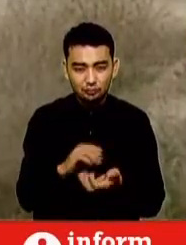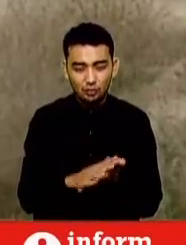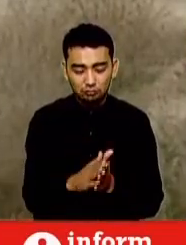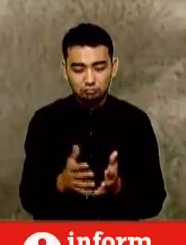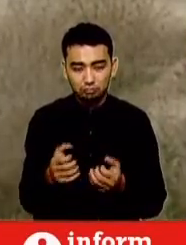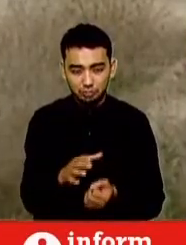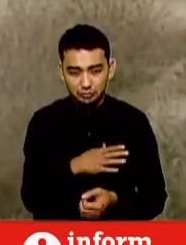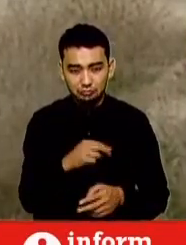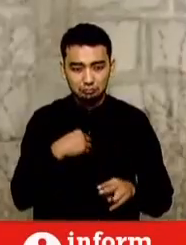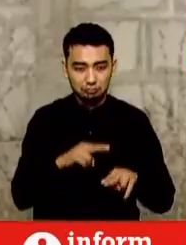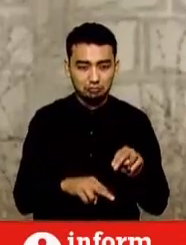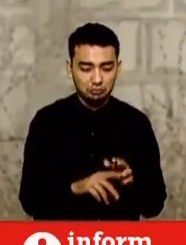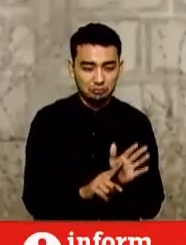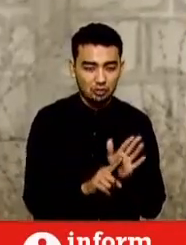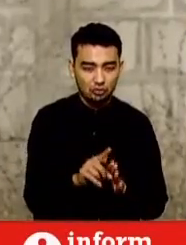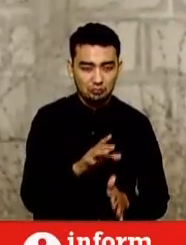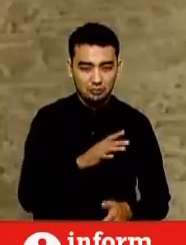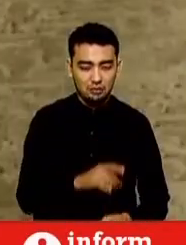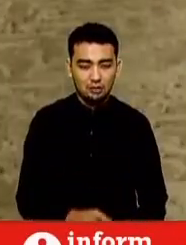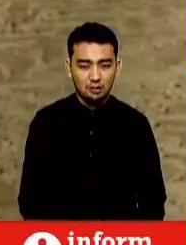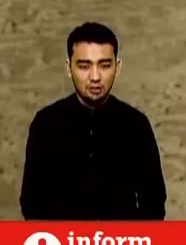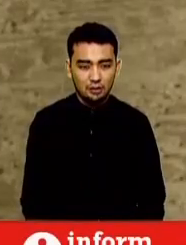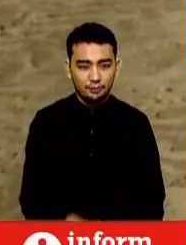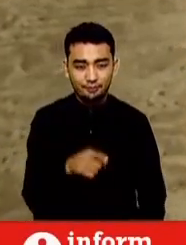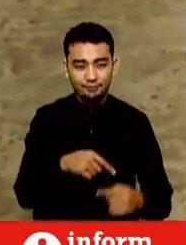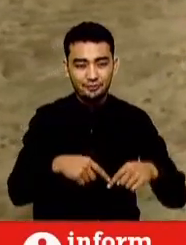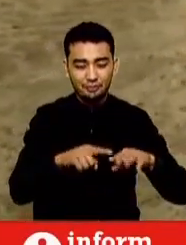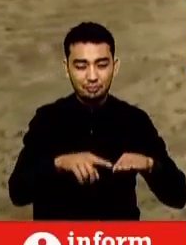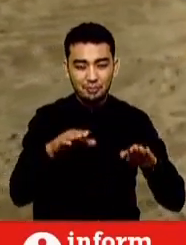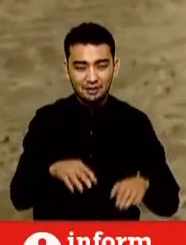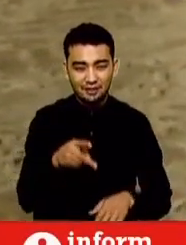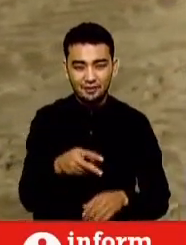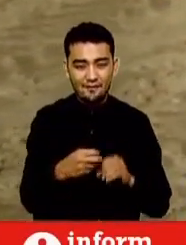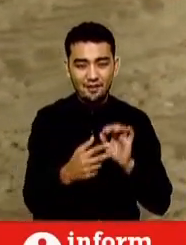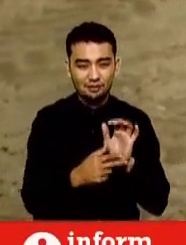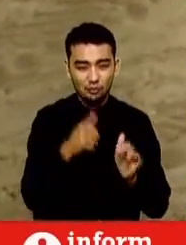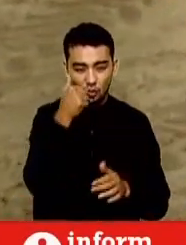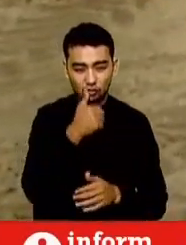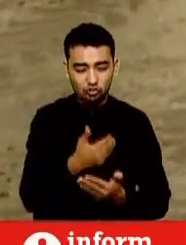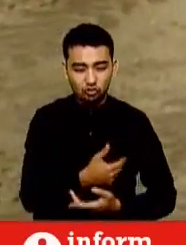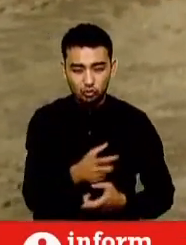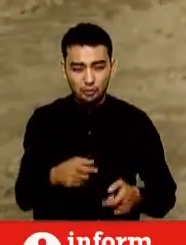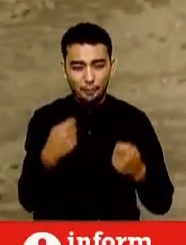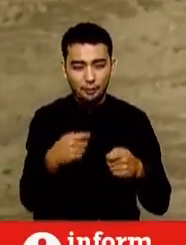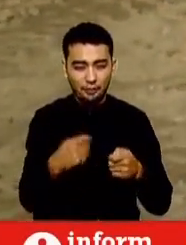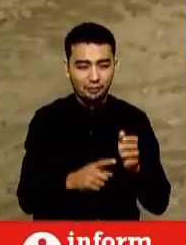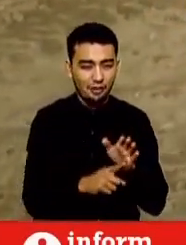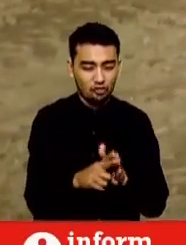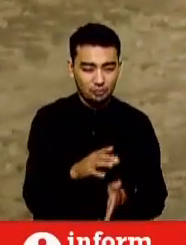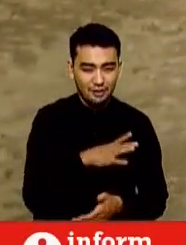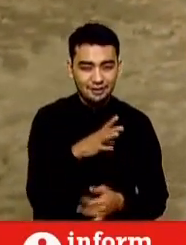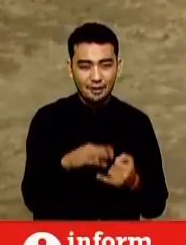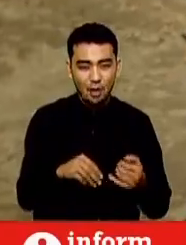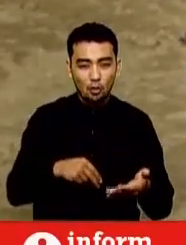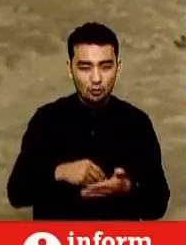Тақырыпты әріптесім Бауыржан Жақсымбет жалғастырады. Бұл аймақта жер телімі 2018 жылдан бері тұрғындарға сатыла бастаған екен. Жер